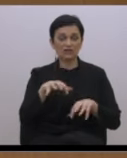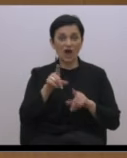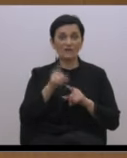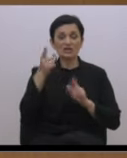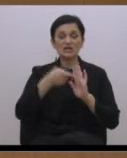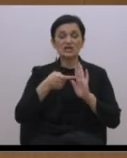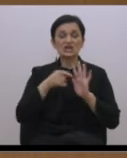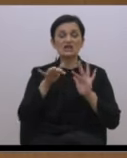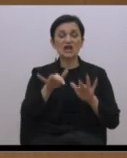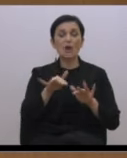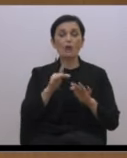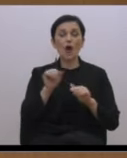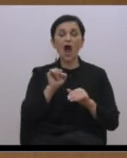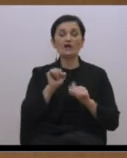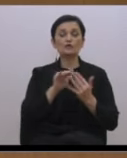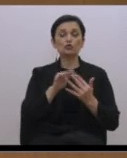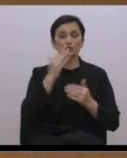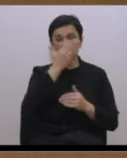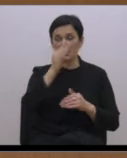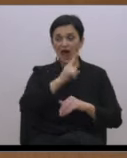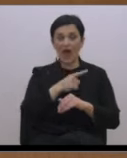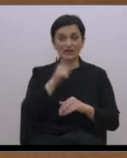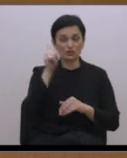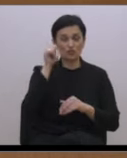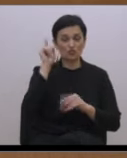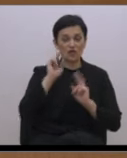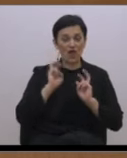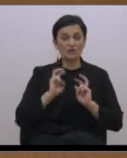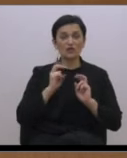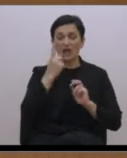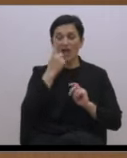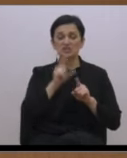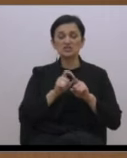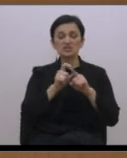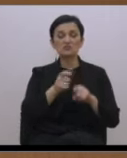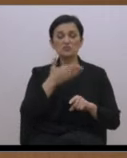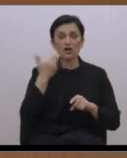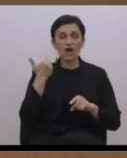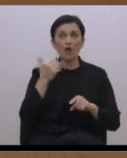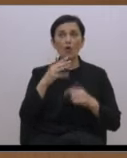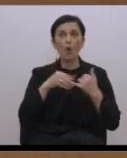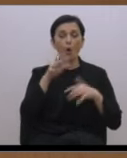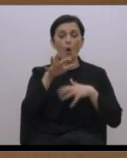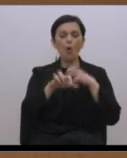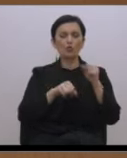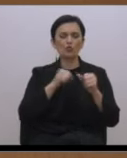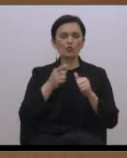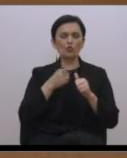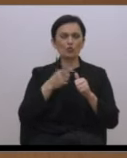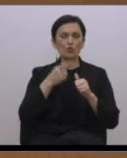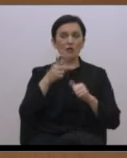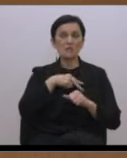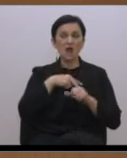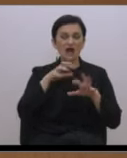გამოძიებას ითხოვენ აგვისტოს ომის, არ დასცენია არც ერთი სიტყვა, როდესაც ოკუპირებული ცხინვალის დე-ფაქტო ეგრეთ წოდებული